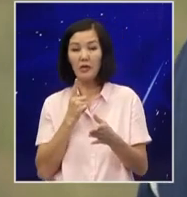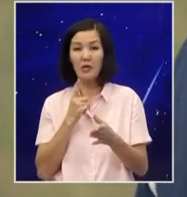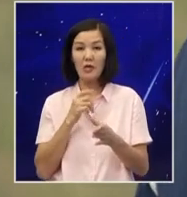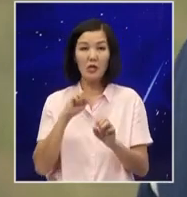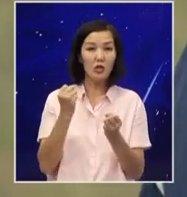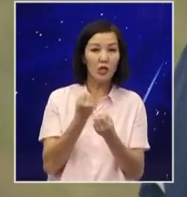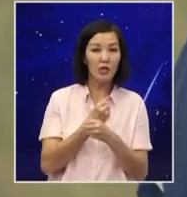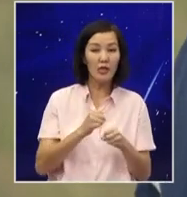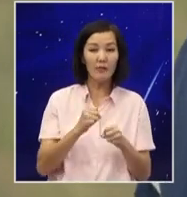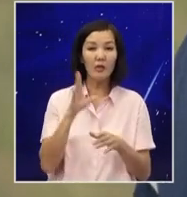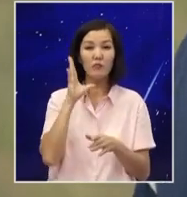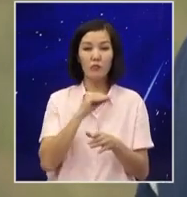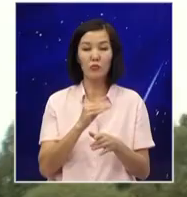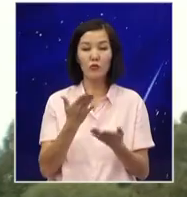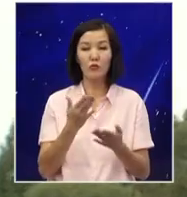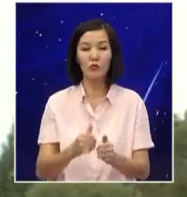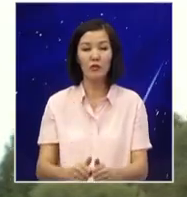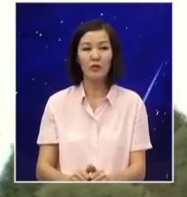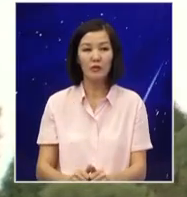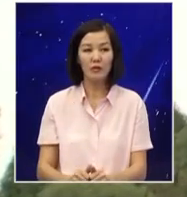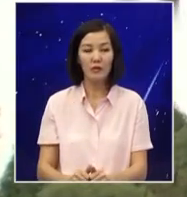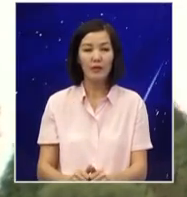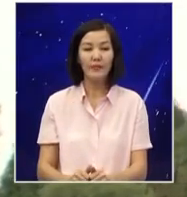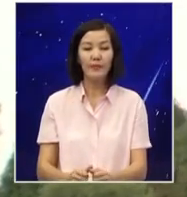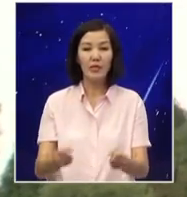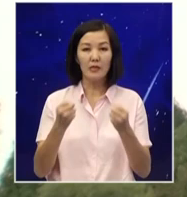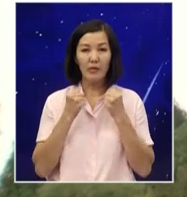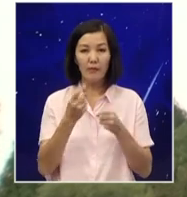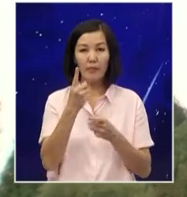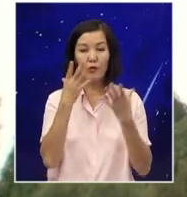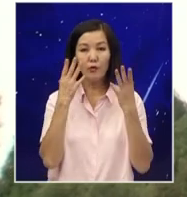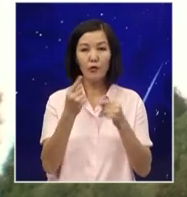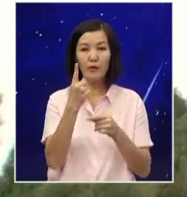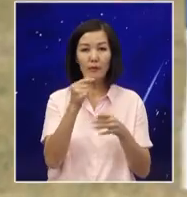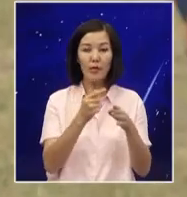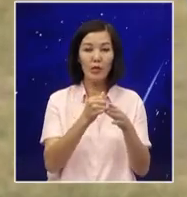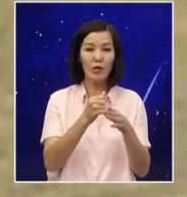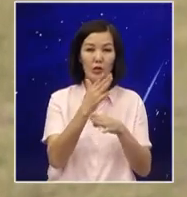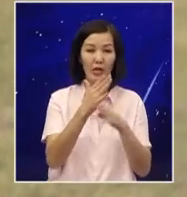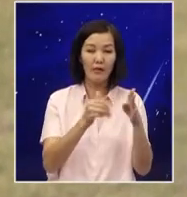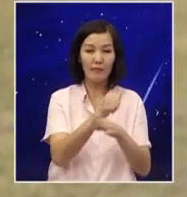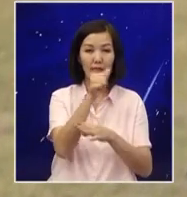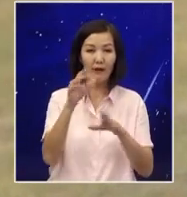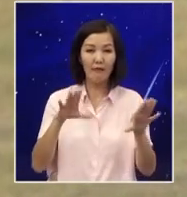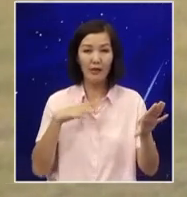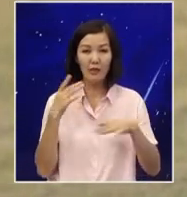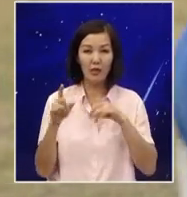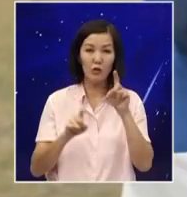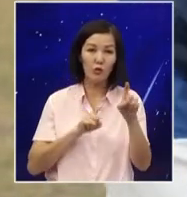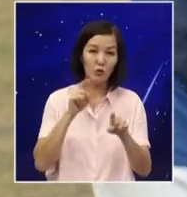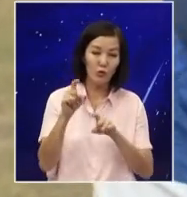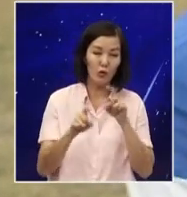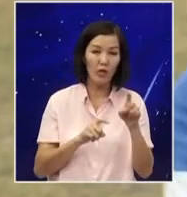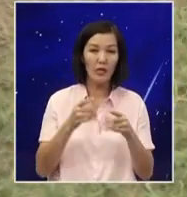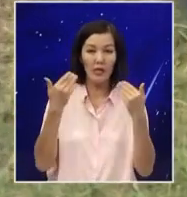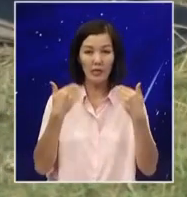сол кезде бірақ шығады ол жарыстарда. Балуандар күніне 2 рет 1,5 сағаттан жаттығады. Алдымен жүгіріп дене қыздырады. Одан